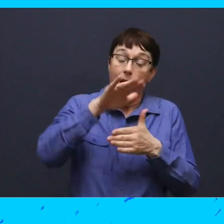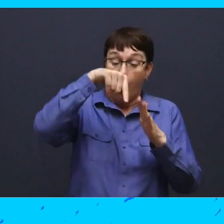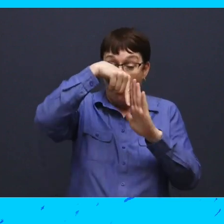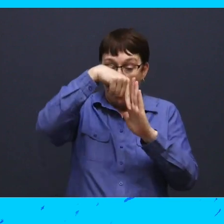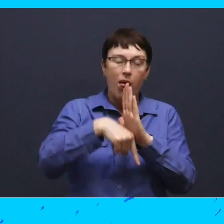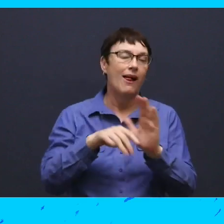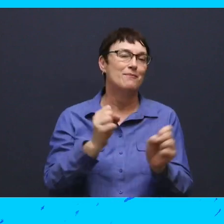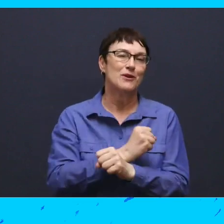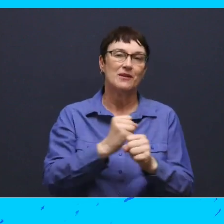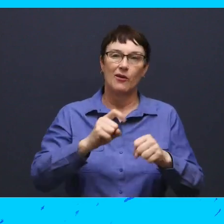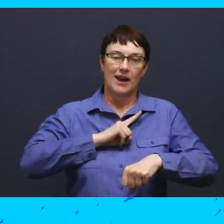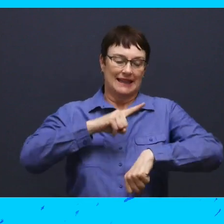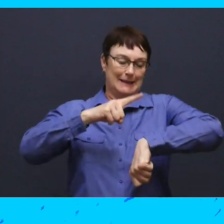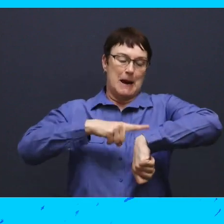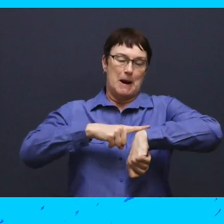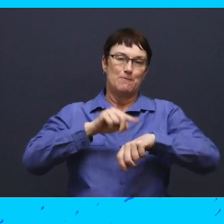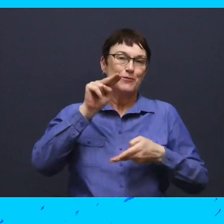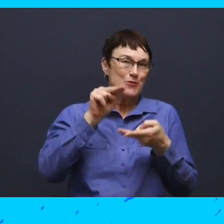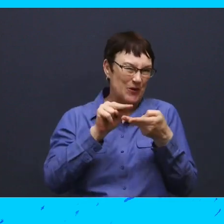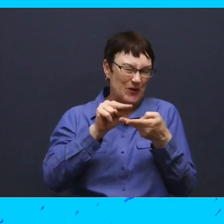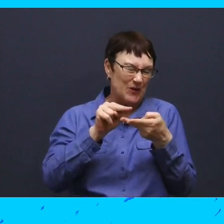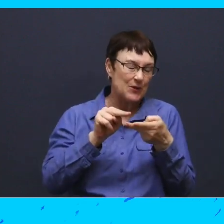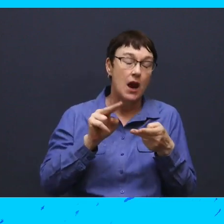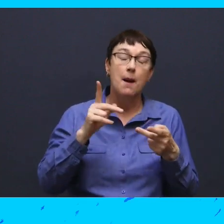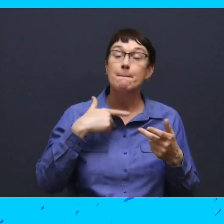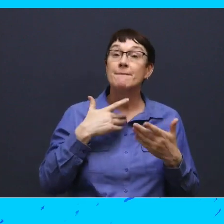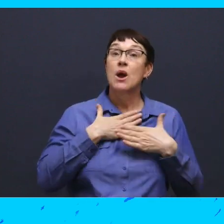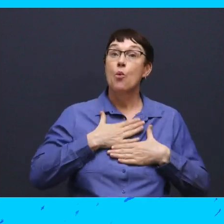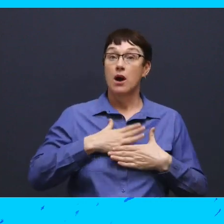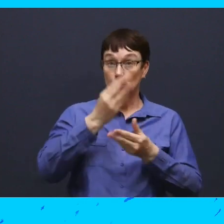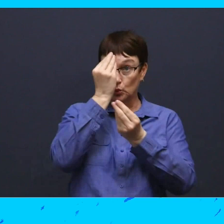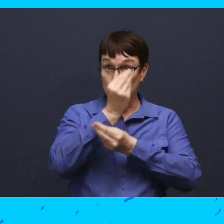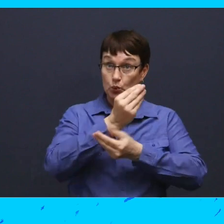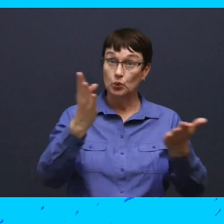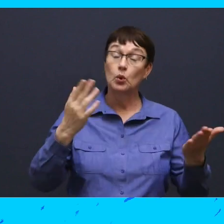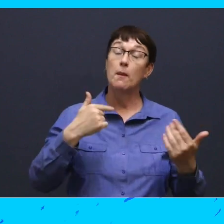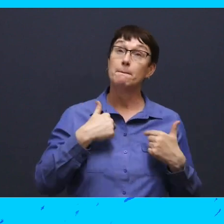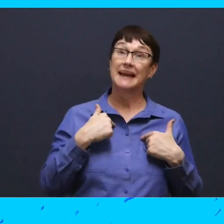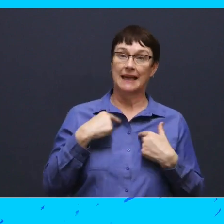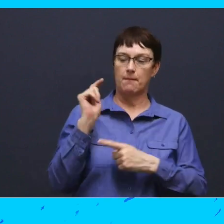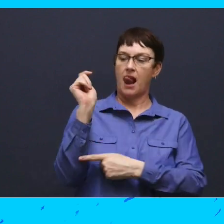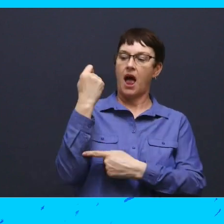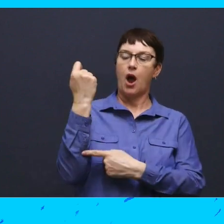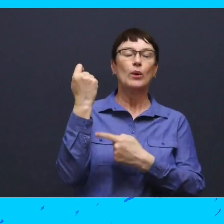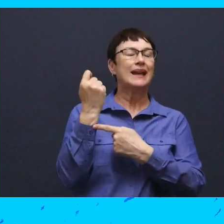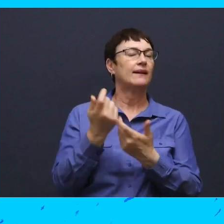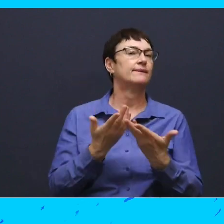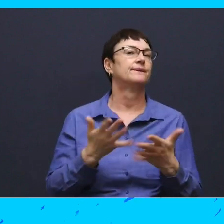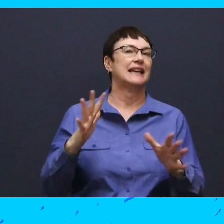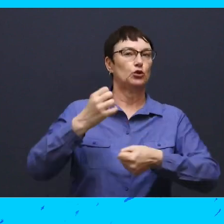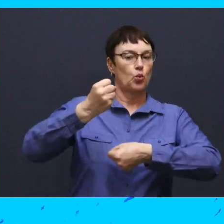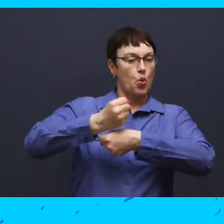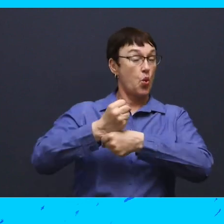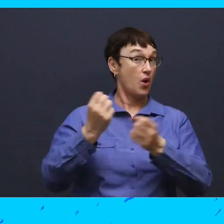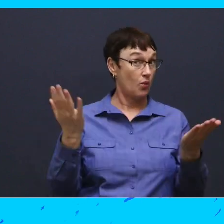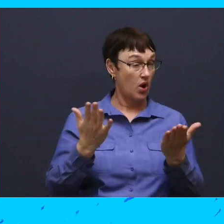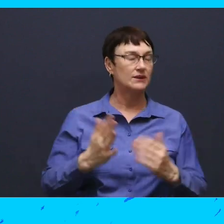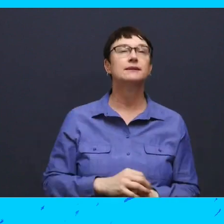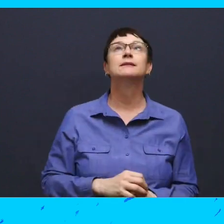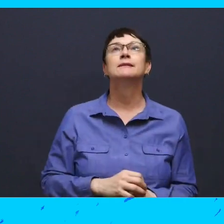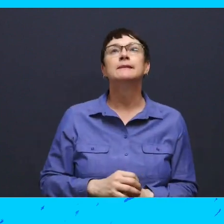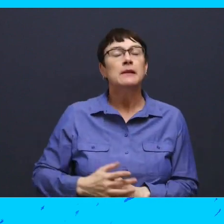ces aspects à Rwanda, Albanie, au Malawi. Et donc, nous